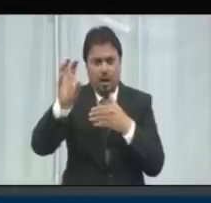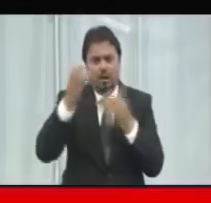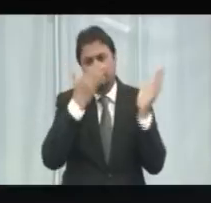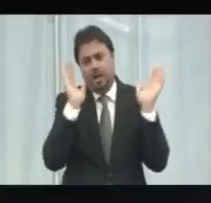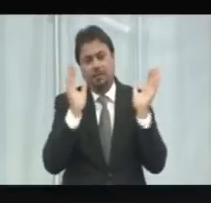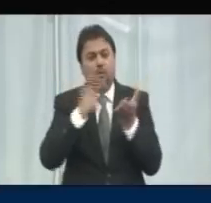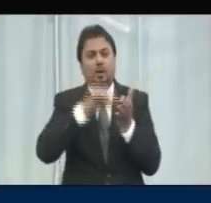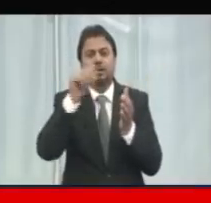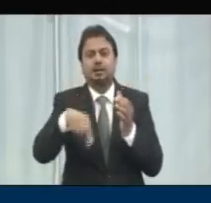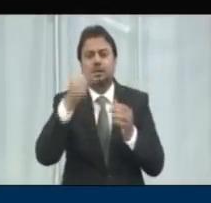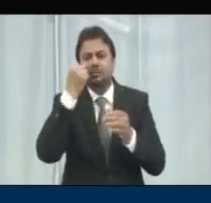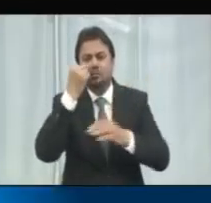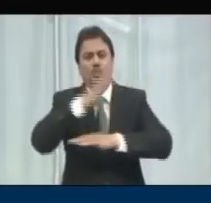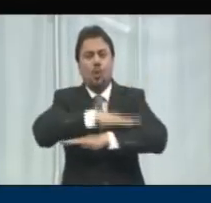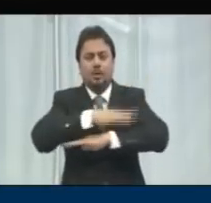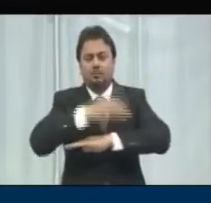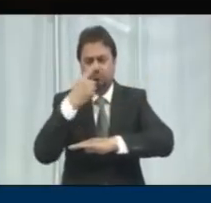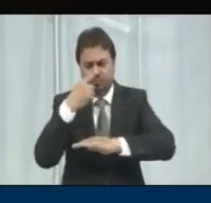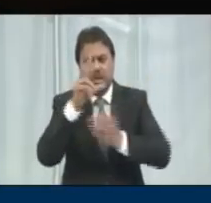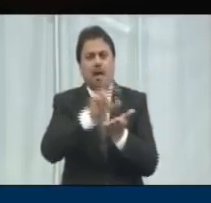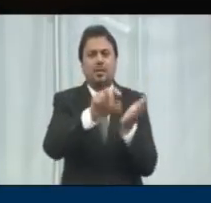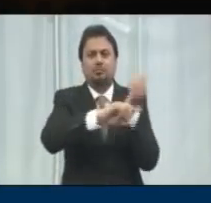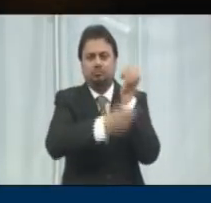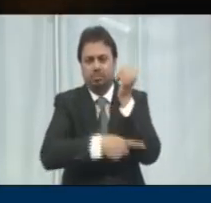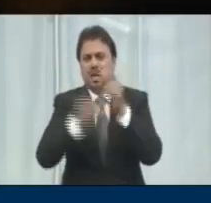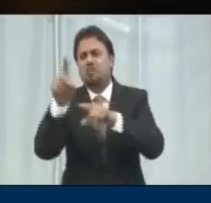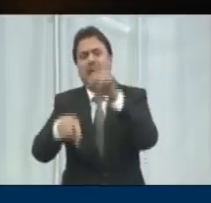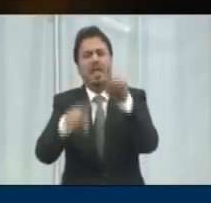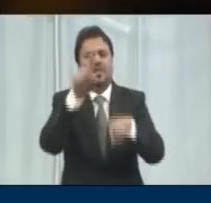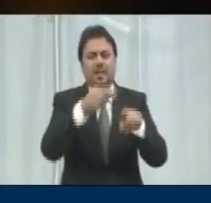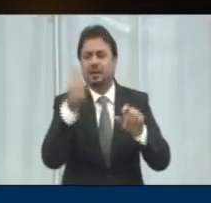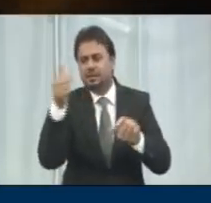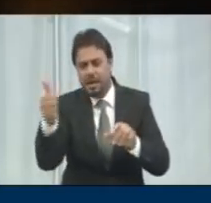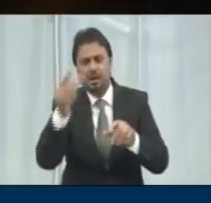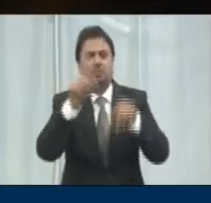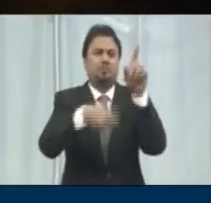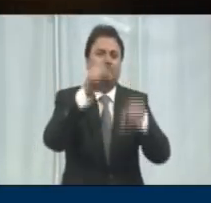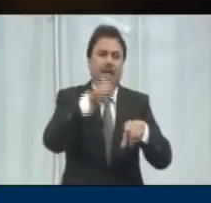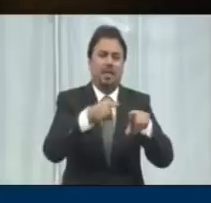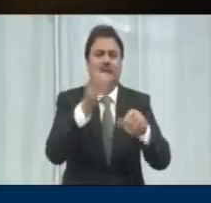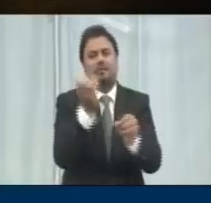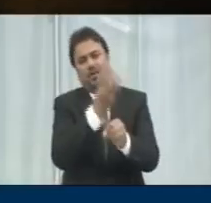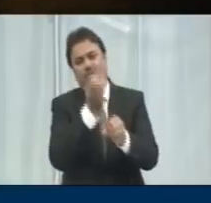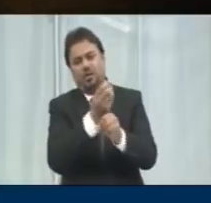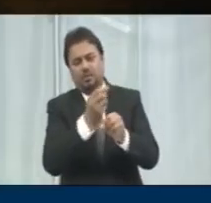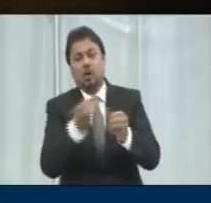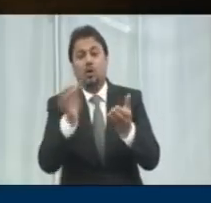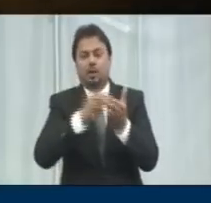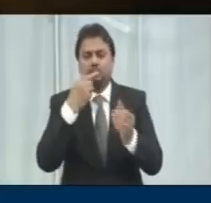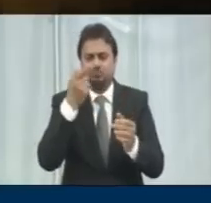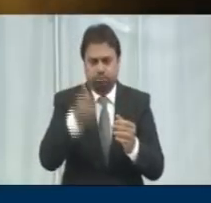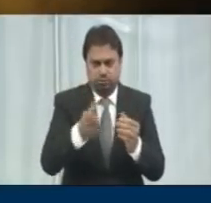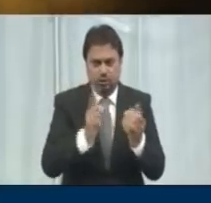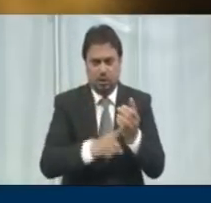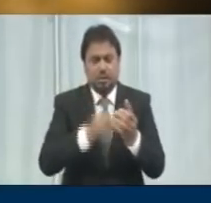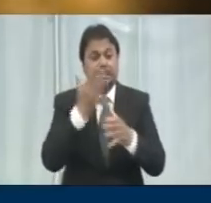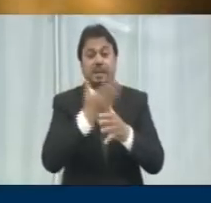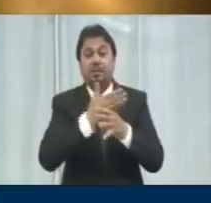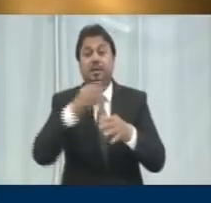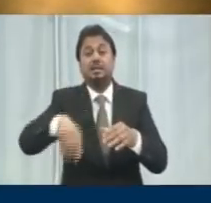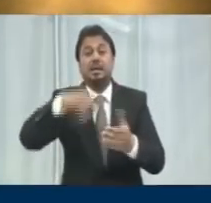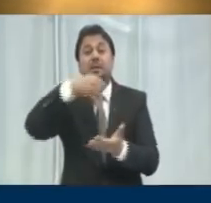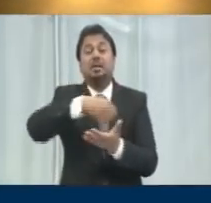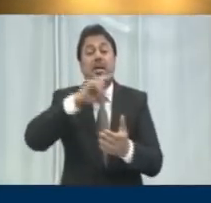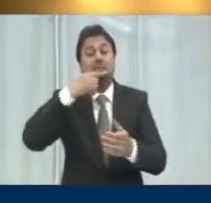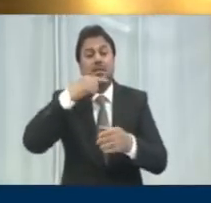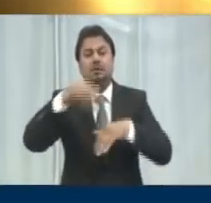المواطنين هناك تفاوت في الأقضية والنواحي ومركز مدينة البصرة. مركز المدينة بات أنه طبعا مدينة أشباح بسبب